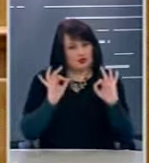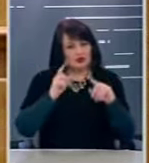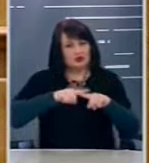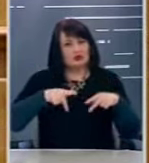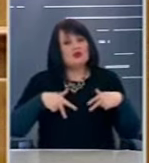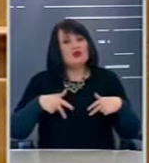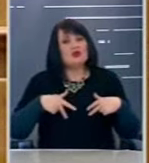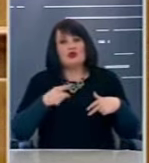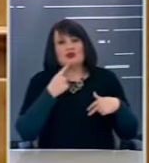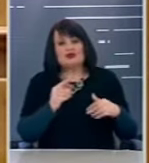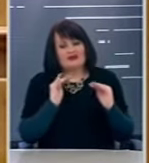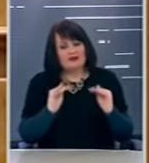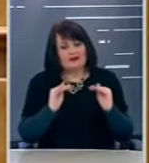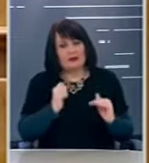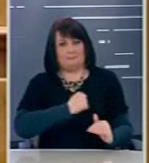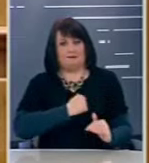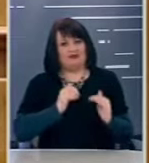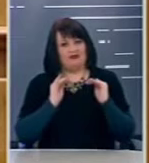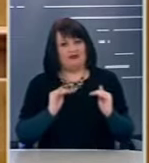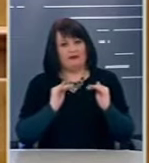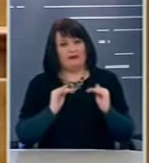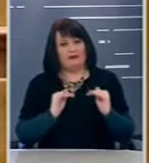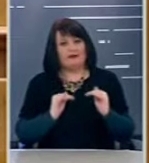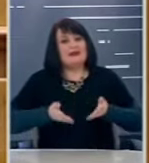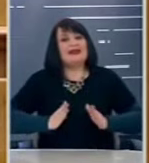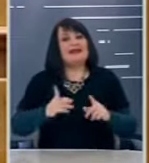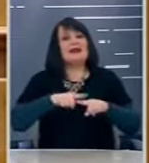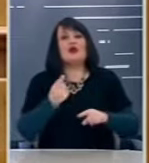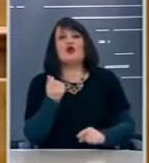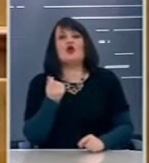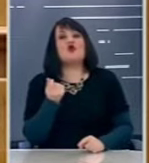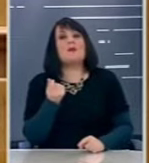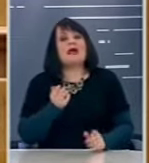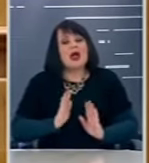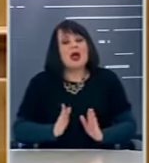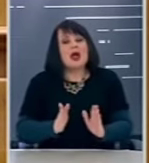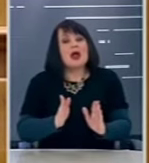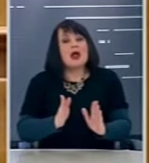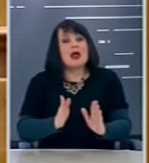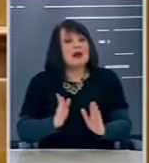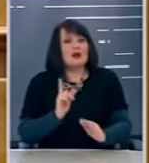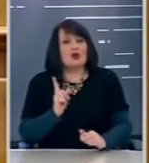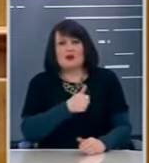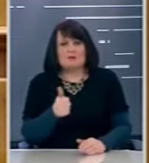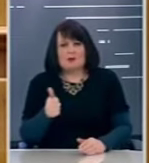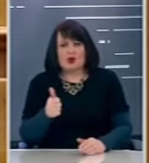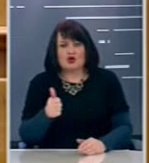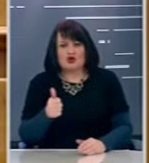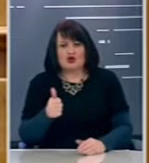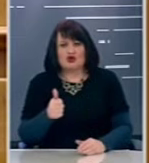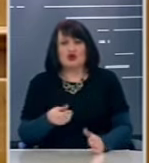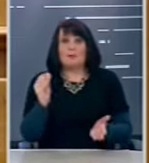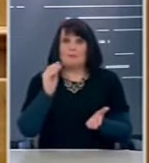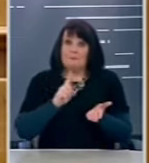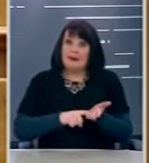κυβέρνηση επέμεινε στη θέση ότι η πορεία της ελληνικής οικονομίας όχι μόνο δεν δικαιολογεί τη λήψη νέων